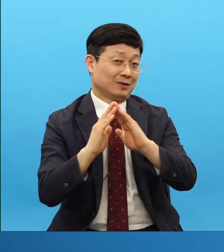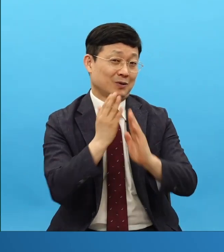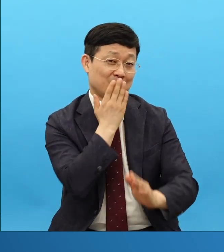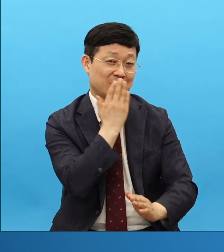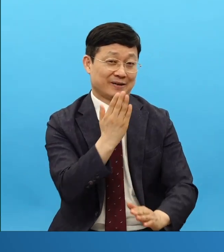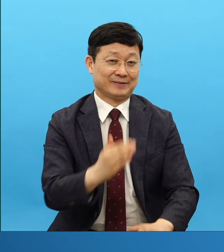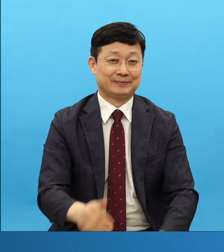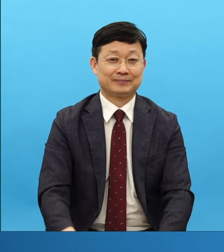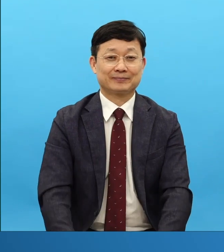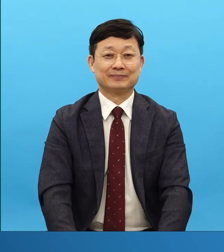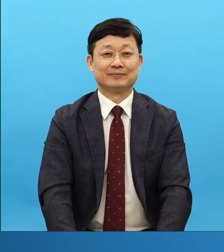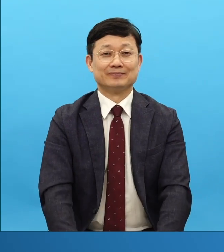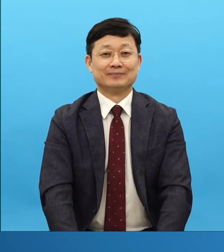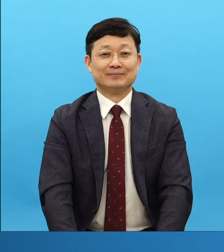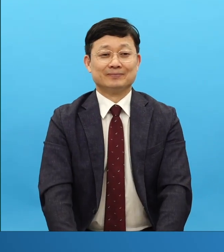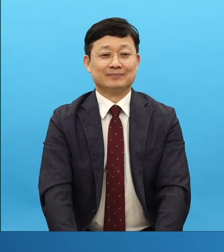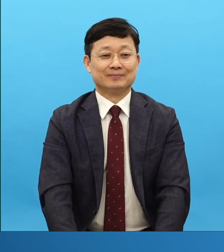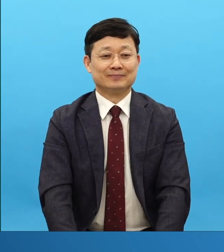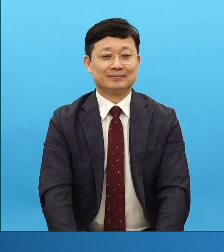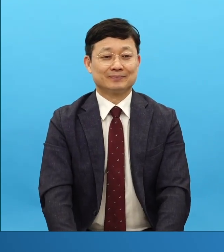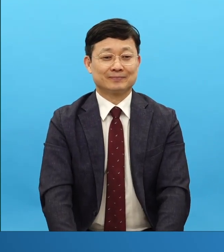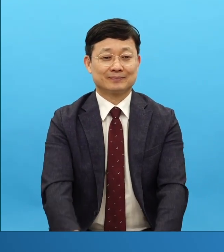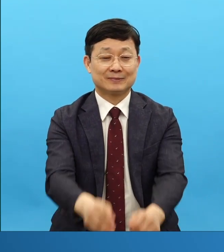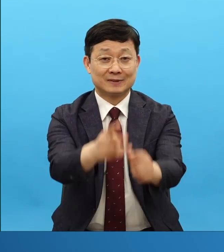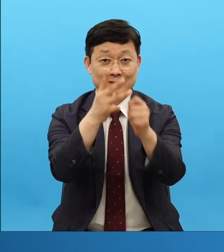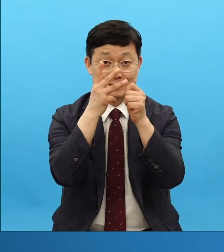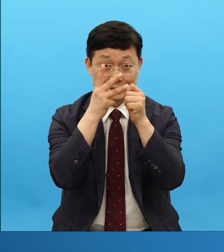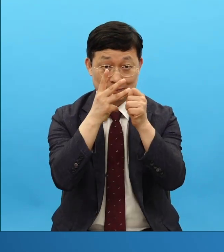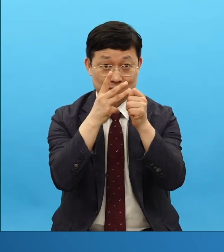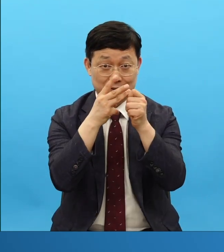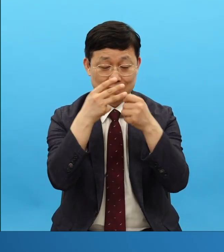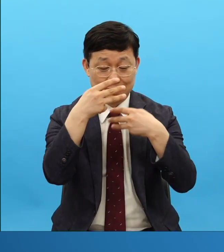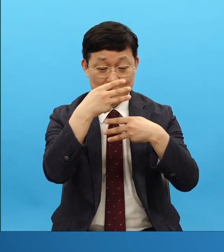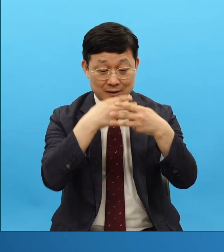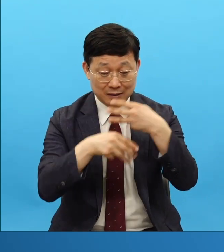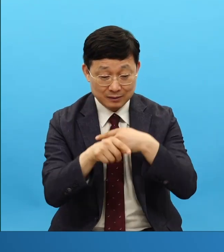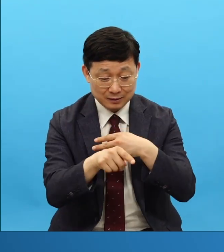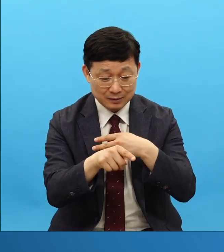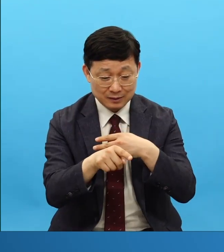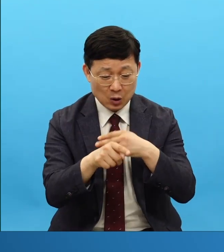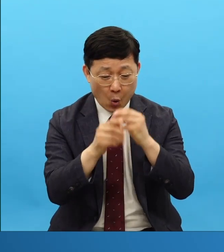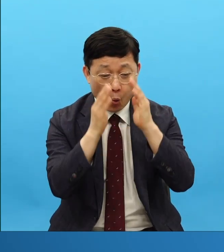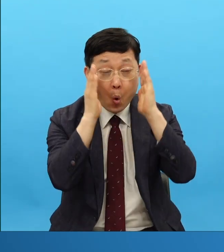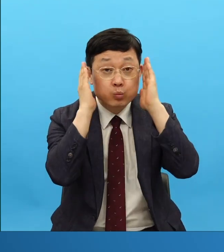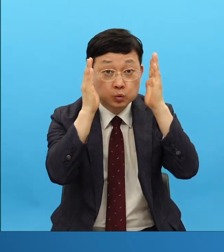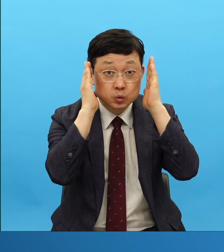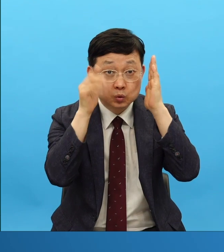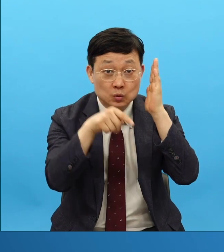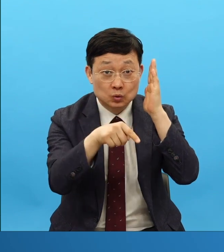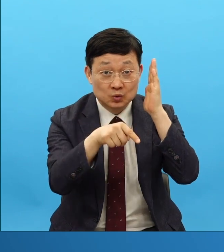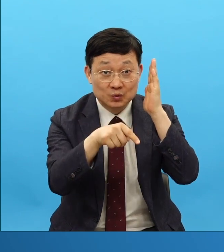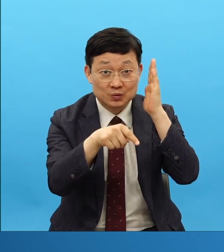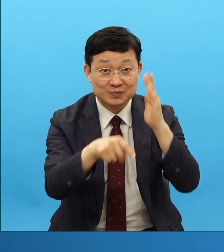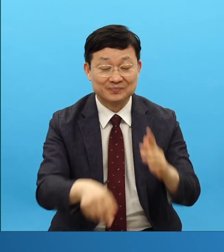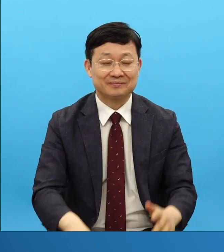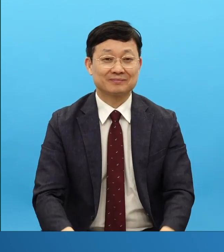prayer. 그리고 렘넌트들의 마지막입니다. 렘넌트들의 학업이